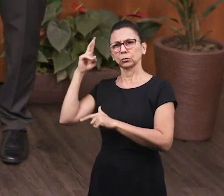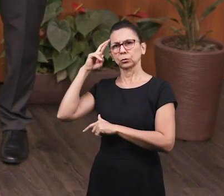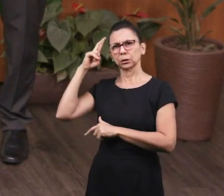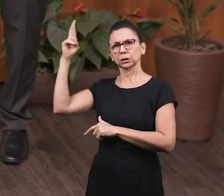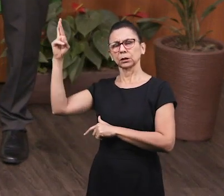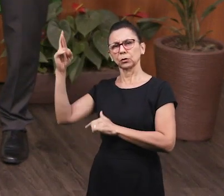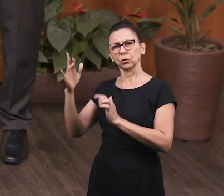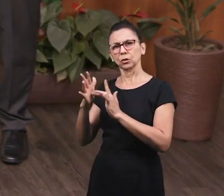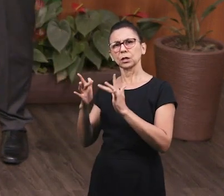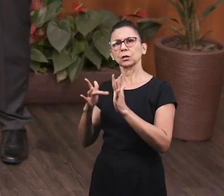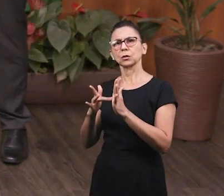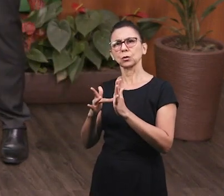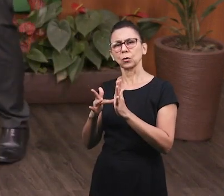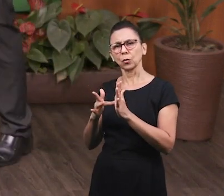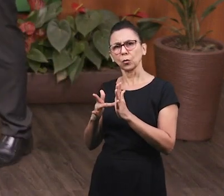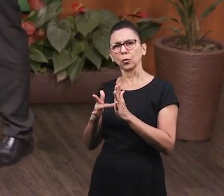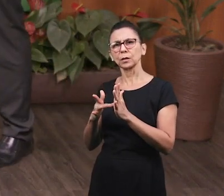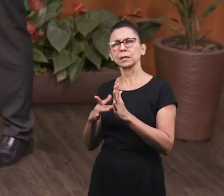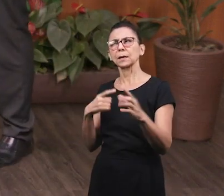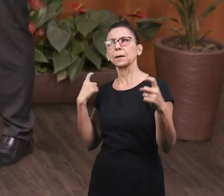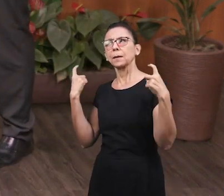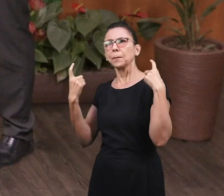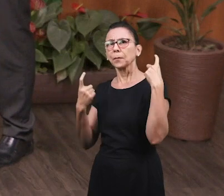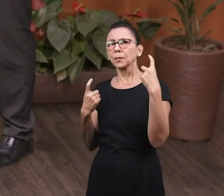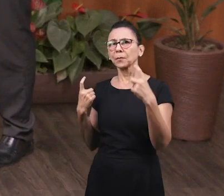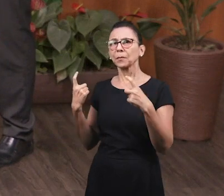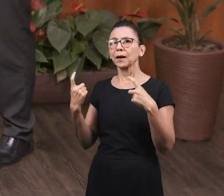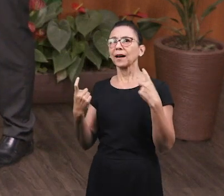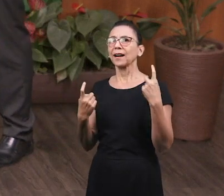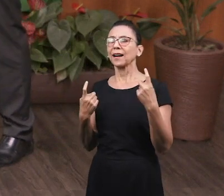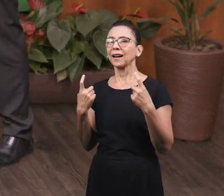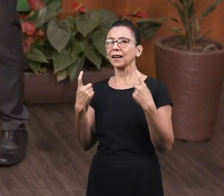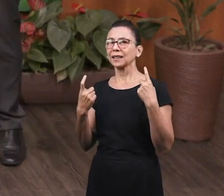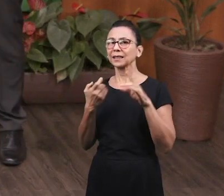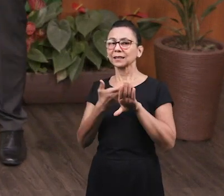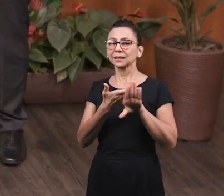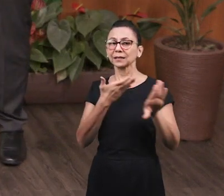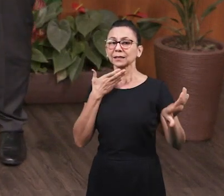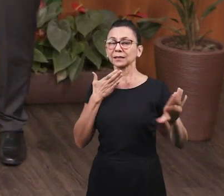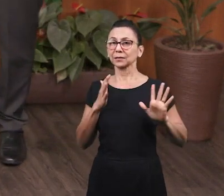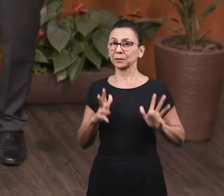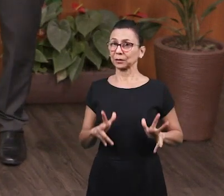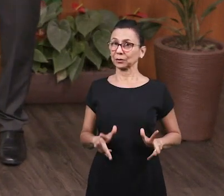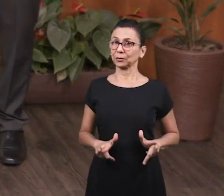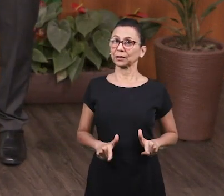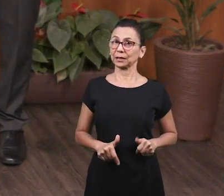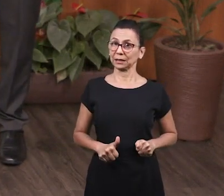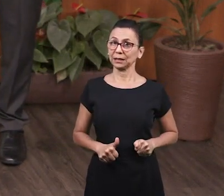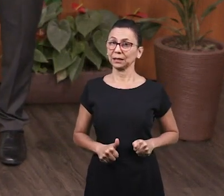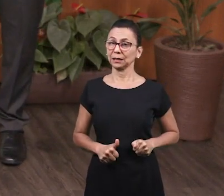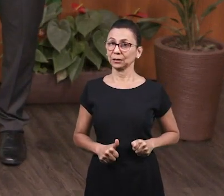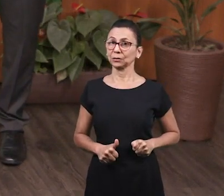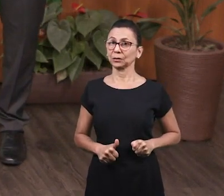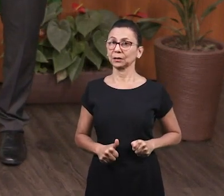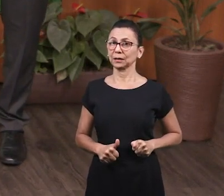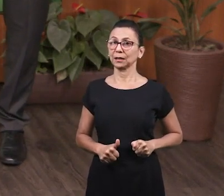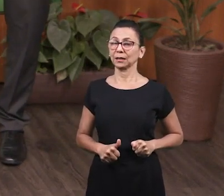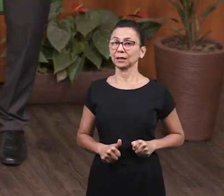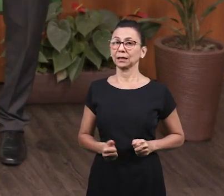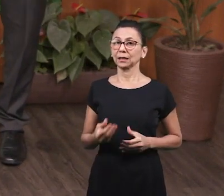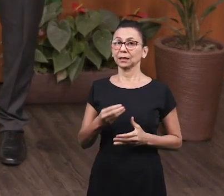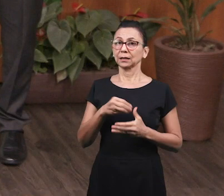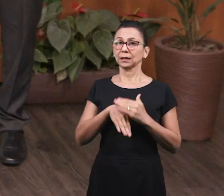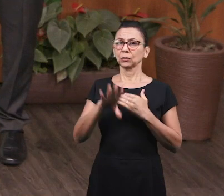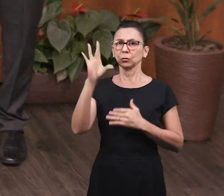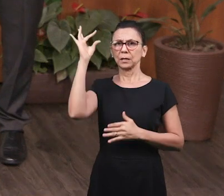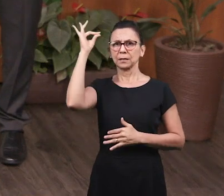se dédie, elle s'occupe à préparer cela, maintenant dans l'aspect spirituel, prophétique,